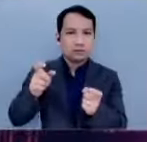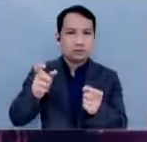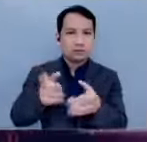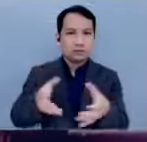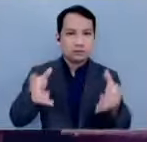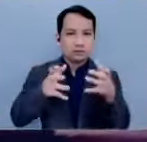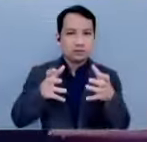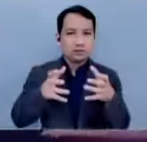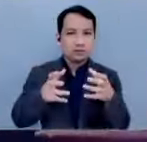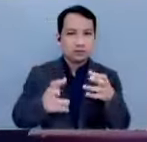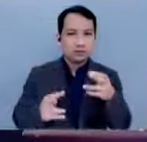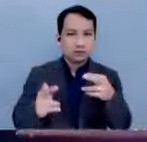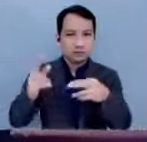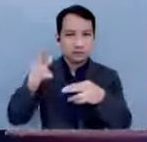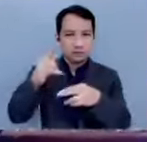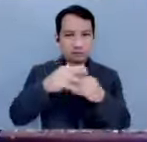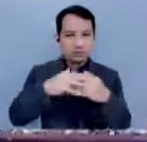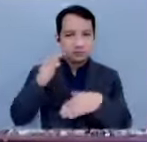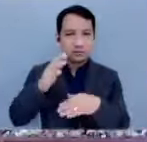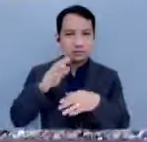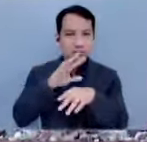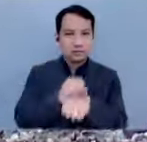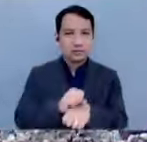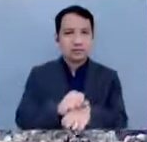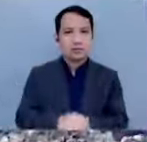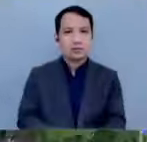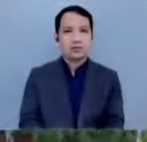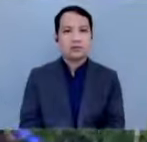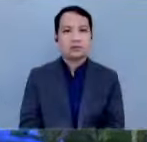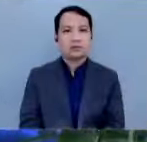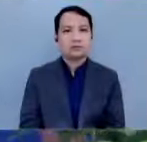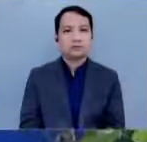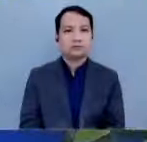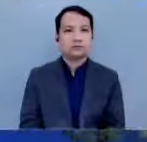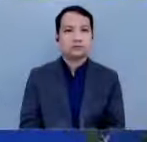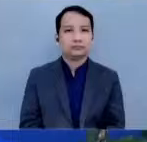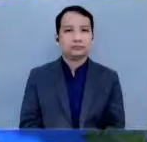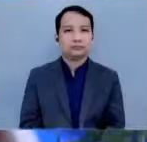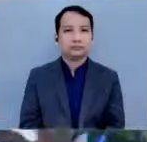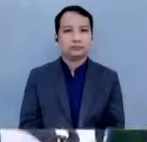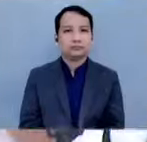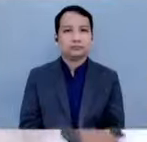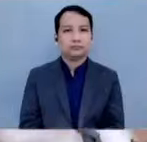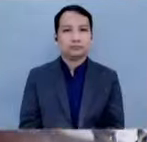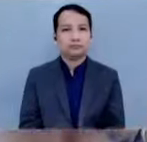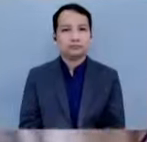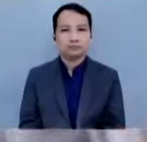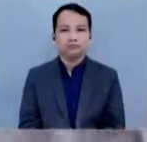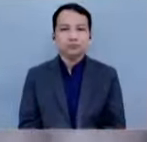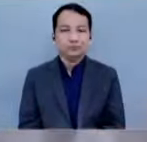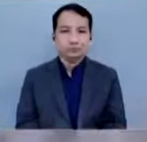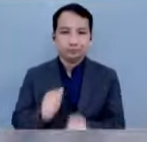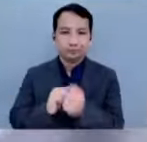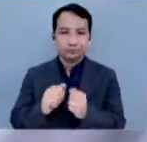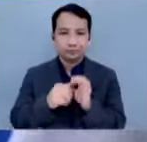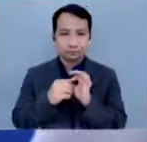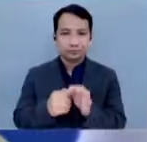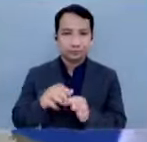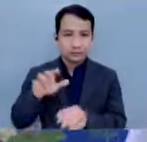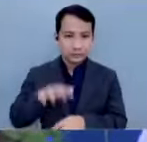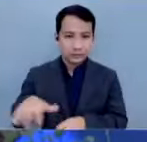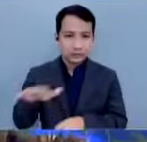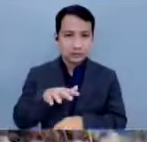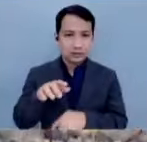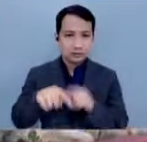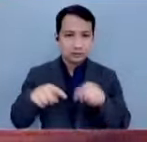the growth habit niya. So, hindi siya gano'ng lalaki. But interesting dito, ibig sabihin pala, Mami Chiki Justin, lahat ng klase ng